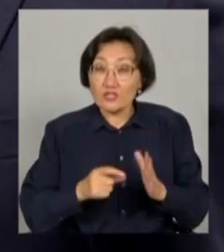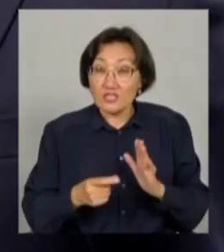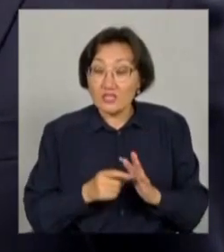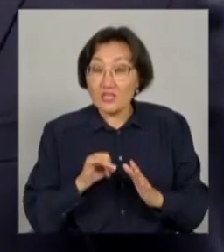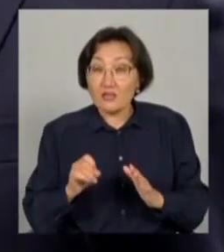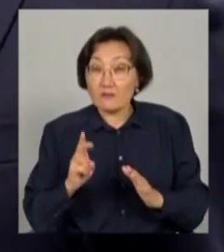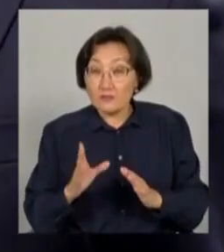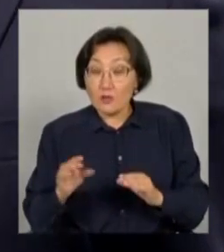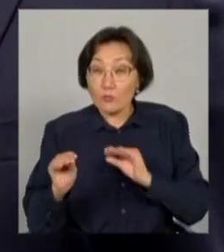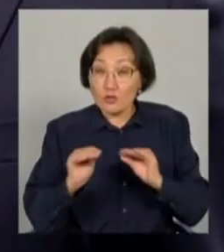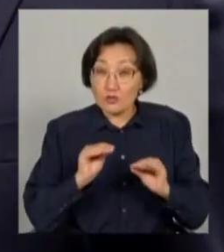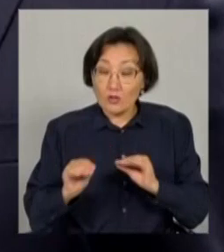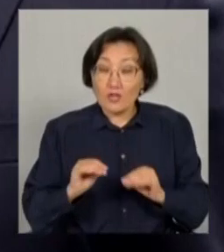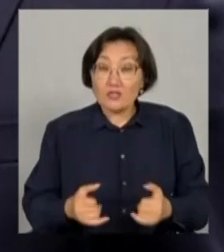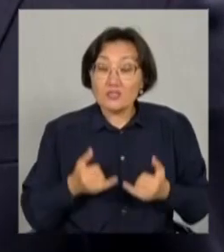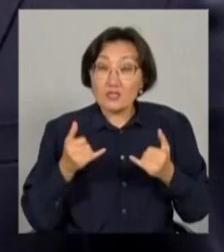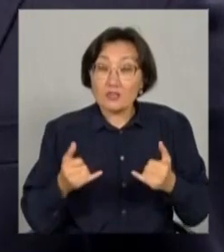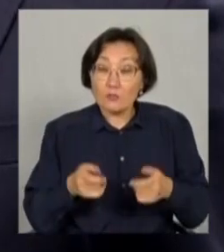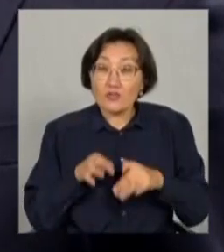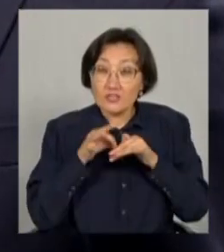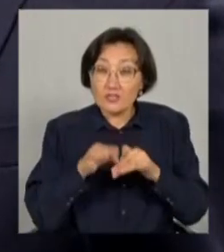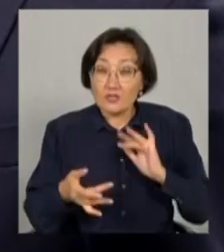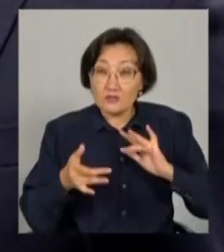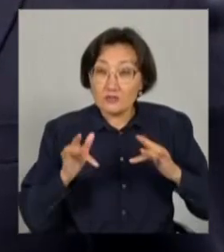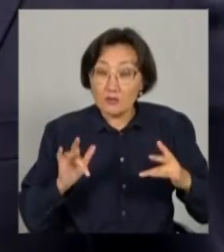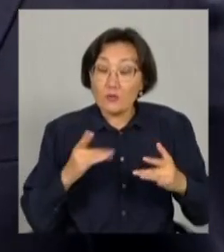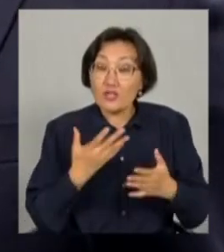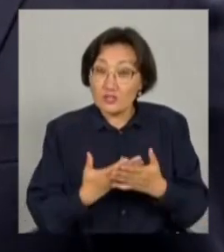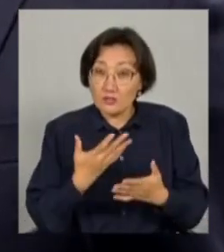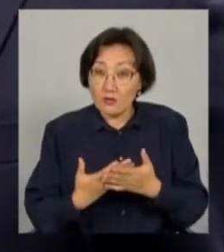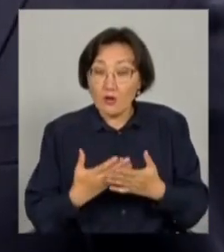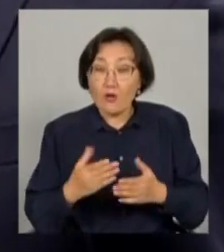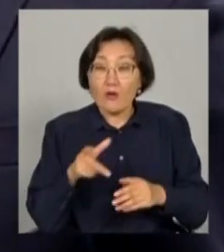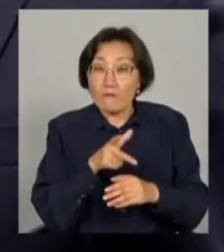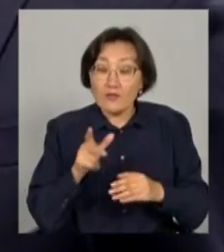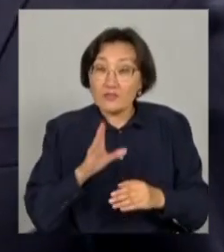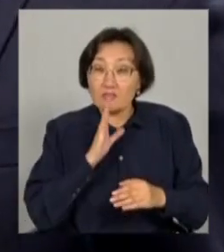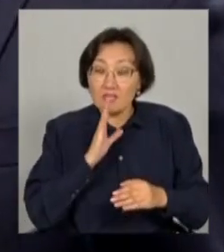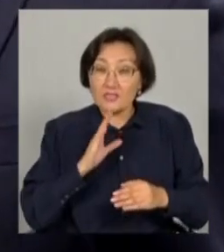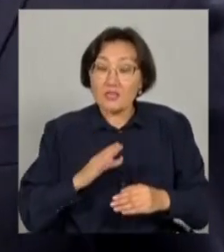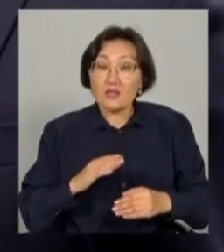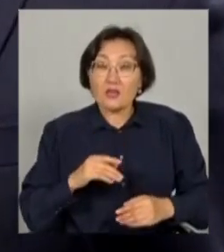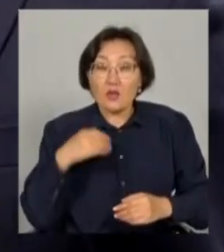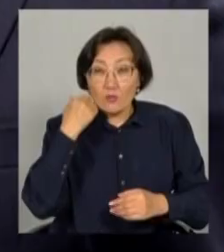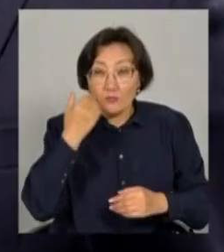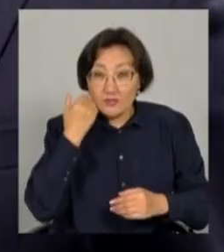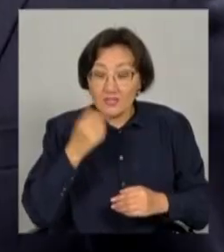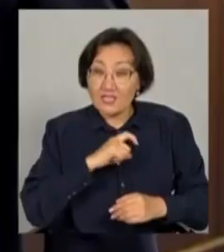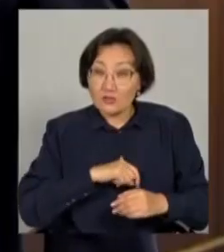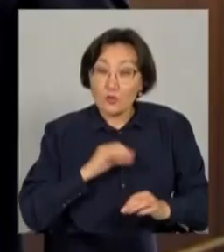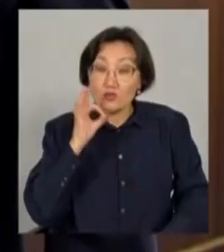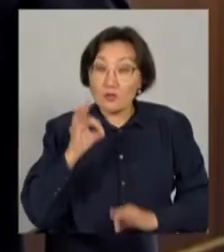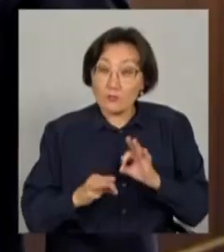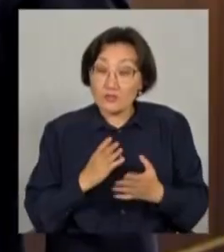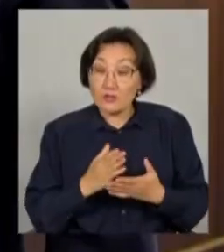квартир, оборудованных для организации онлайн-трансляции видео девушек интимного характера в круглосуточном режиме.